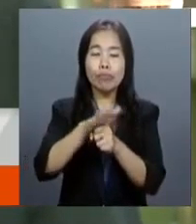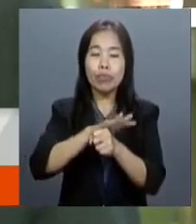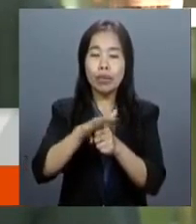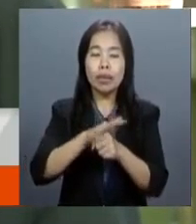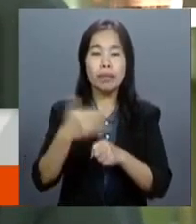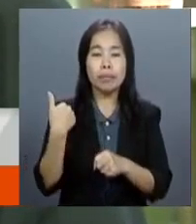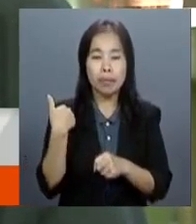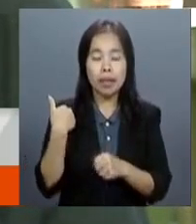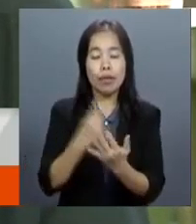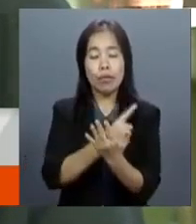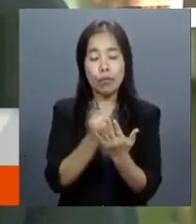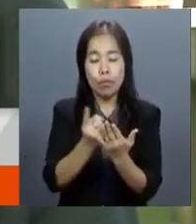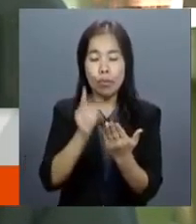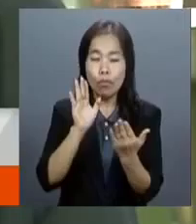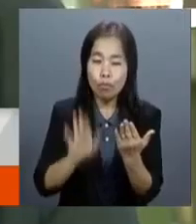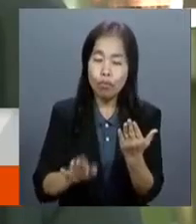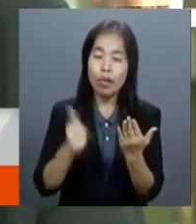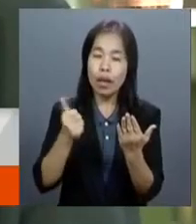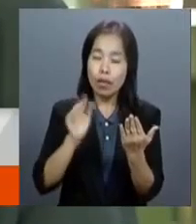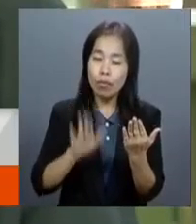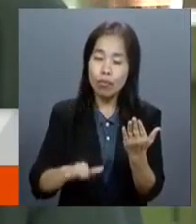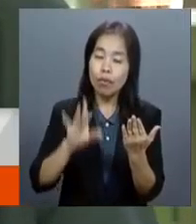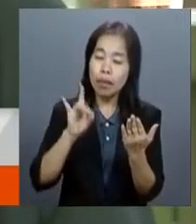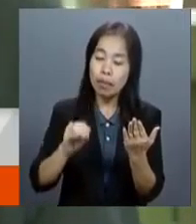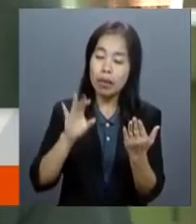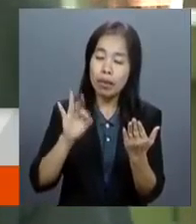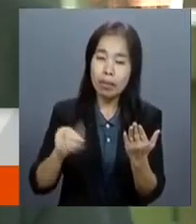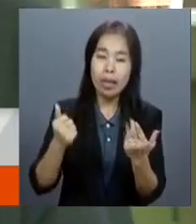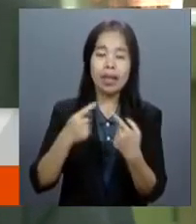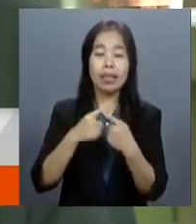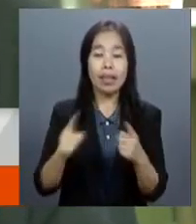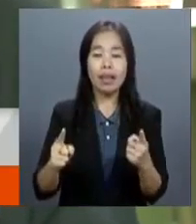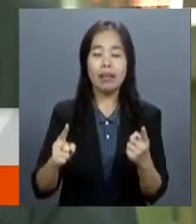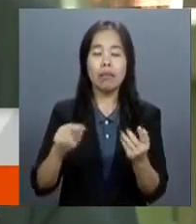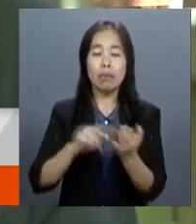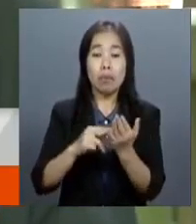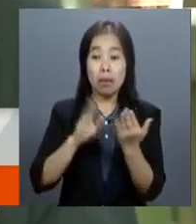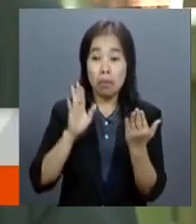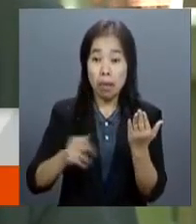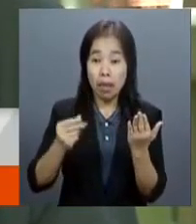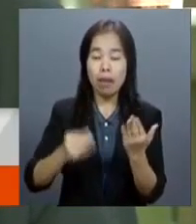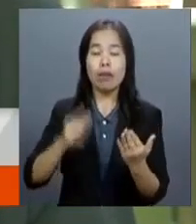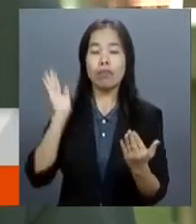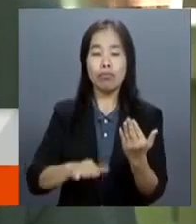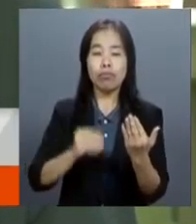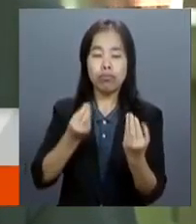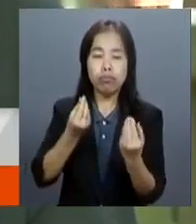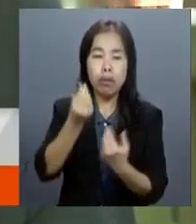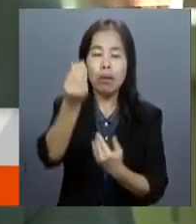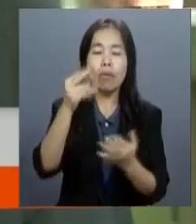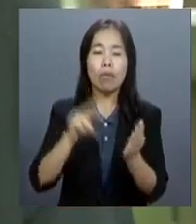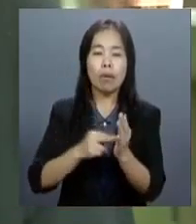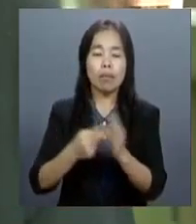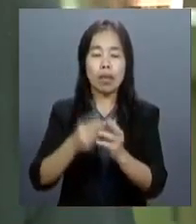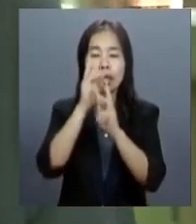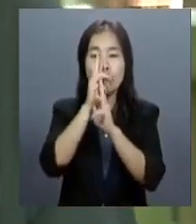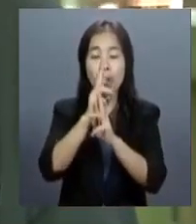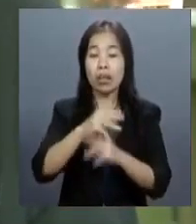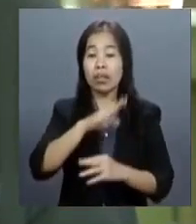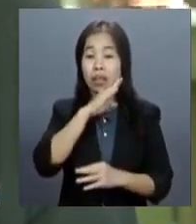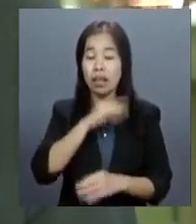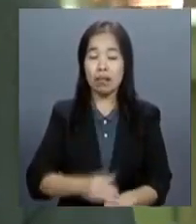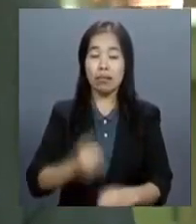ความเร็วได้พอทำความเร็วได้สิ่งที่ตามมาคือรถจะขับเร็วขึ้นโดยเฉพาะในช่วงที่ถนนโล่งพอช่วงถน